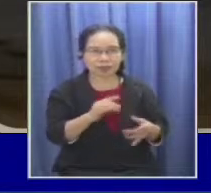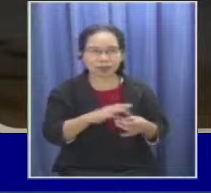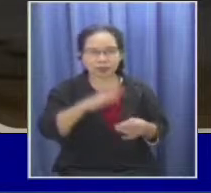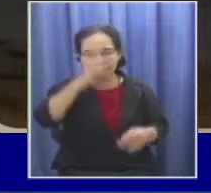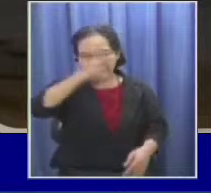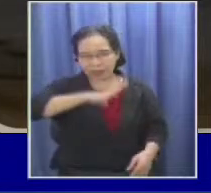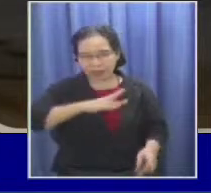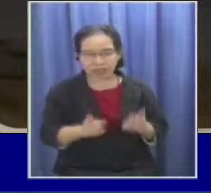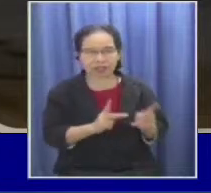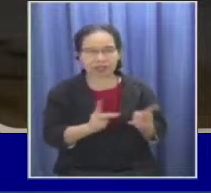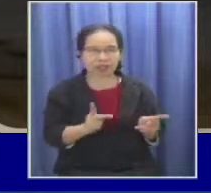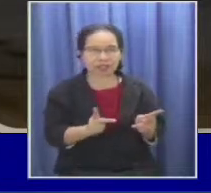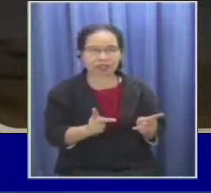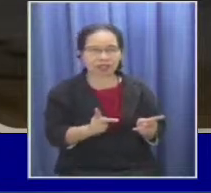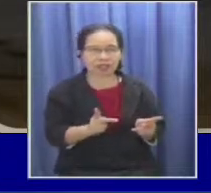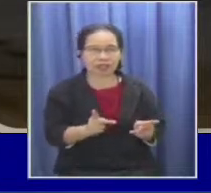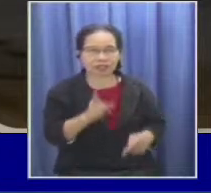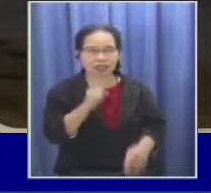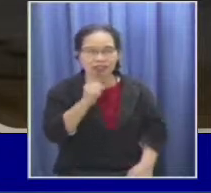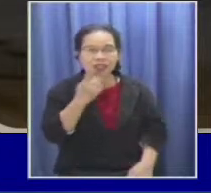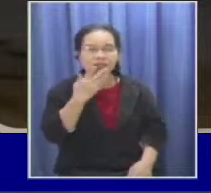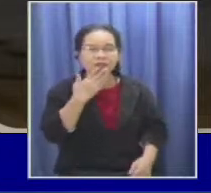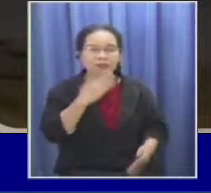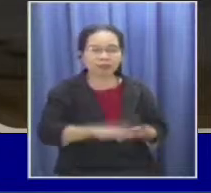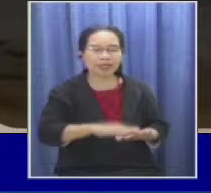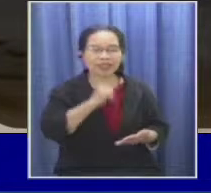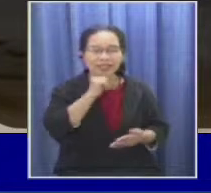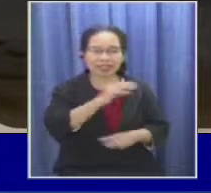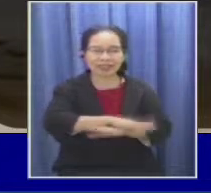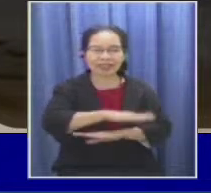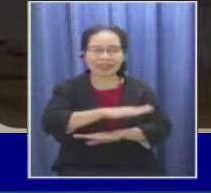mpo fish mpo nipa tumi de won so dwodwo won